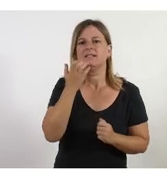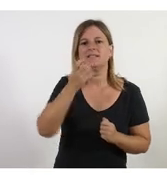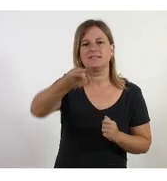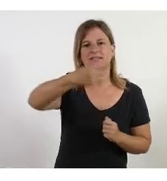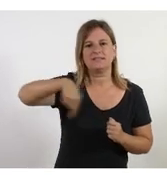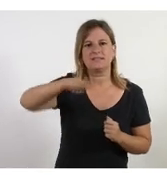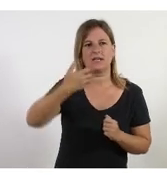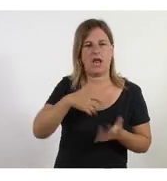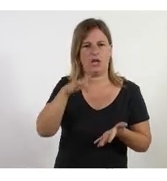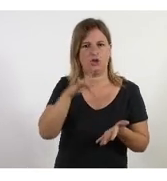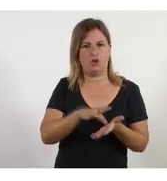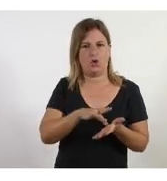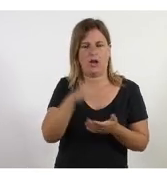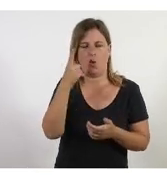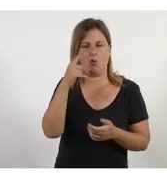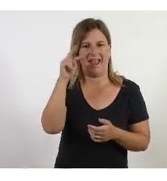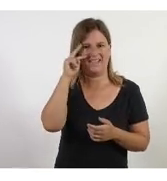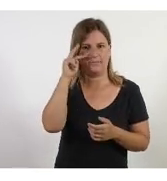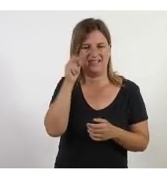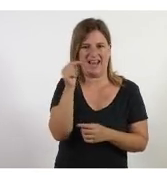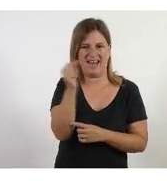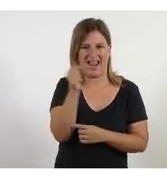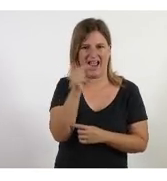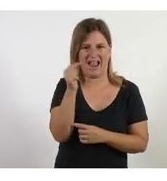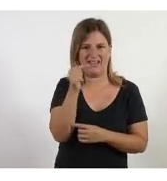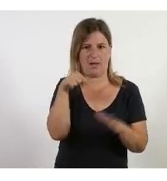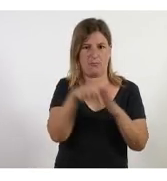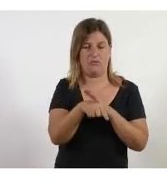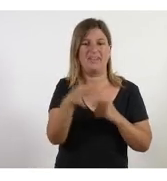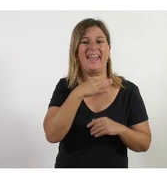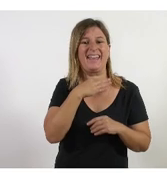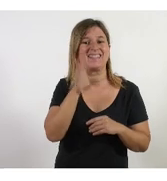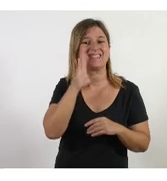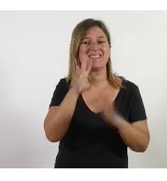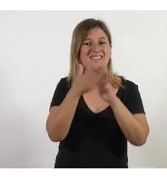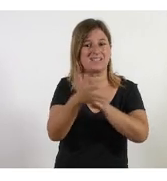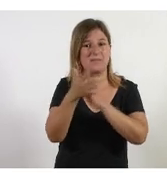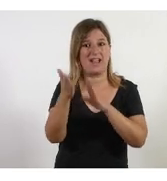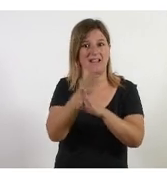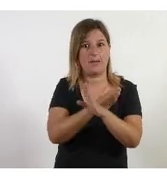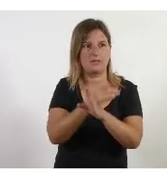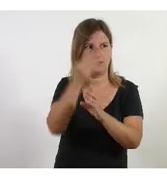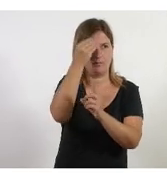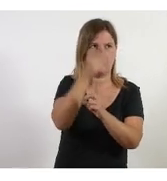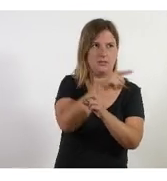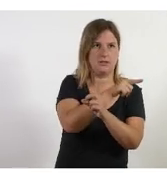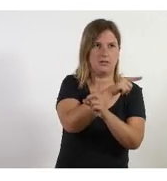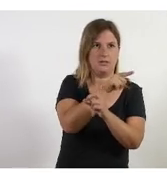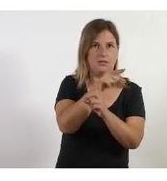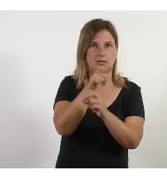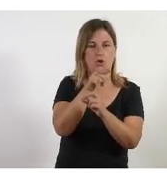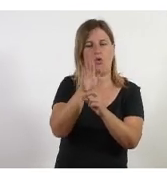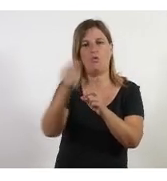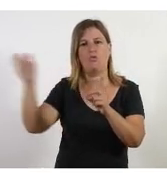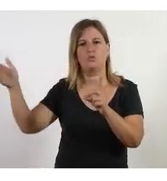experiència negativa profunda amb les altres crisis que he anomenat abans, farà una extrapolació al futur com a